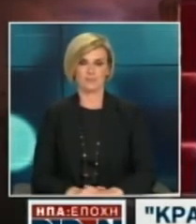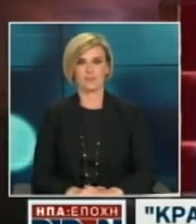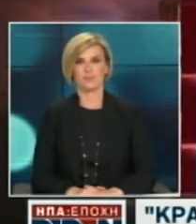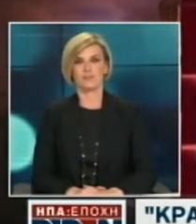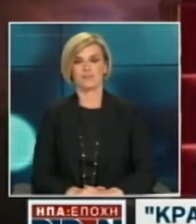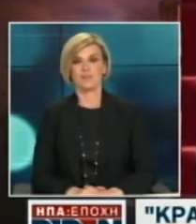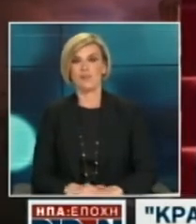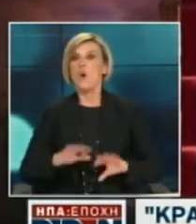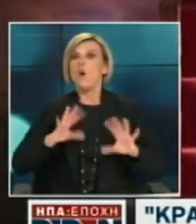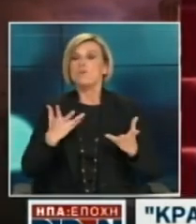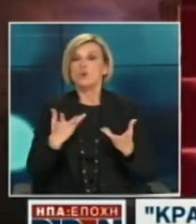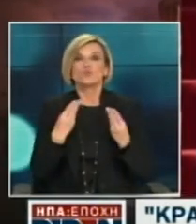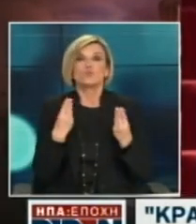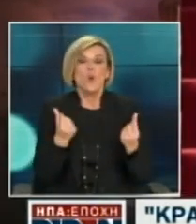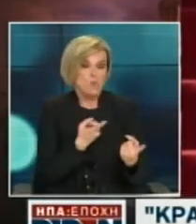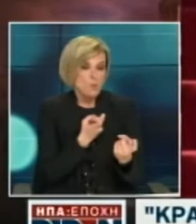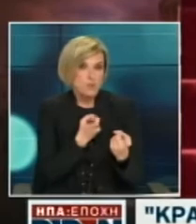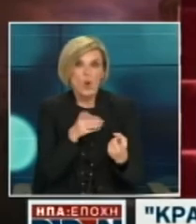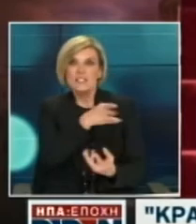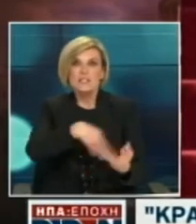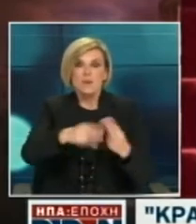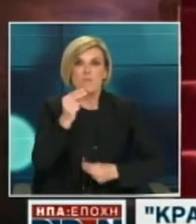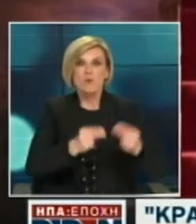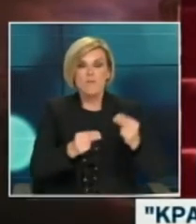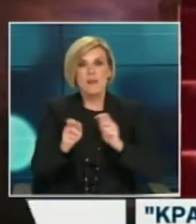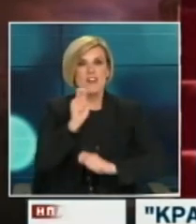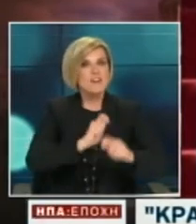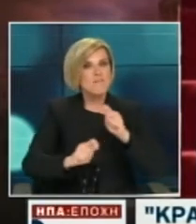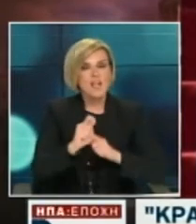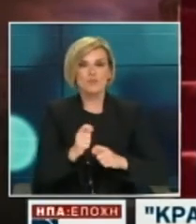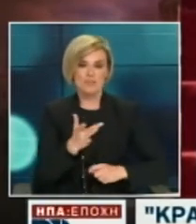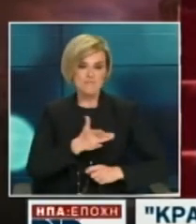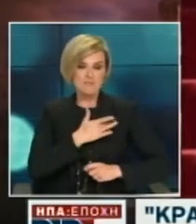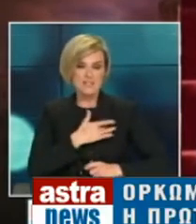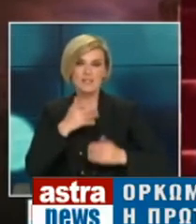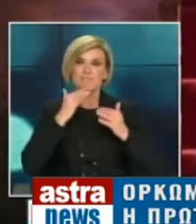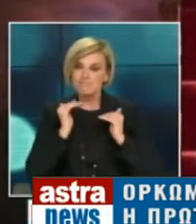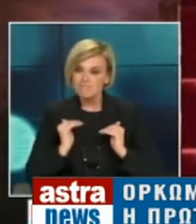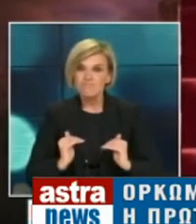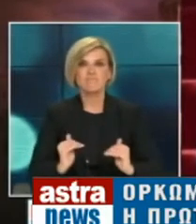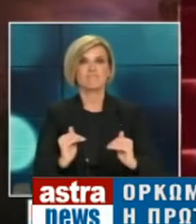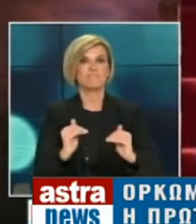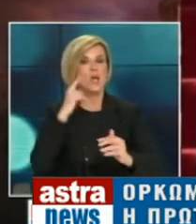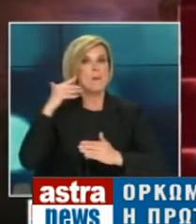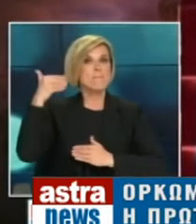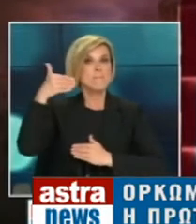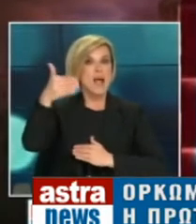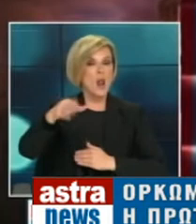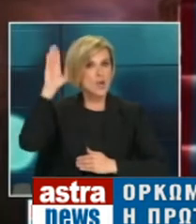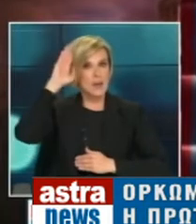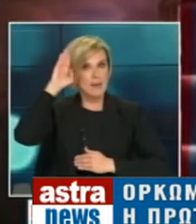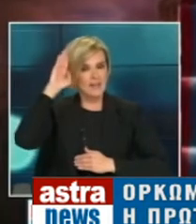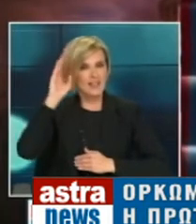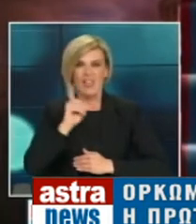Για να υπερβούμε αυτές τις προκλήσεις, για να αποκαταστήσουμε την ψυχή, αλλά και για να διασφαλίσουμε το μέλλον της Αμερικής, απαιτούνται πολλά περισσότερα από